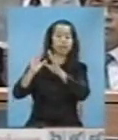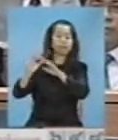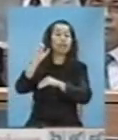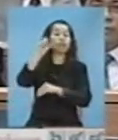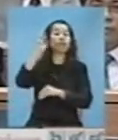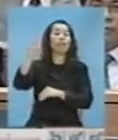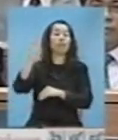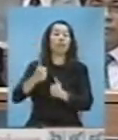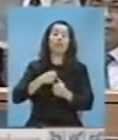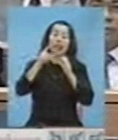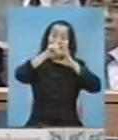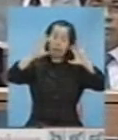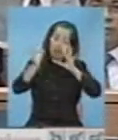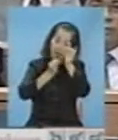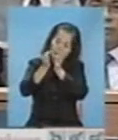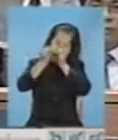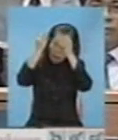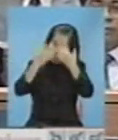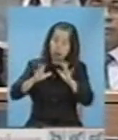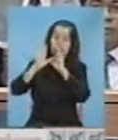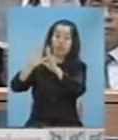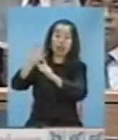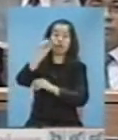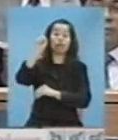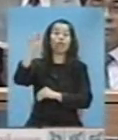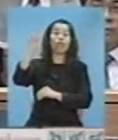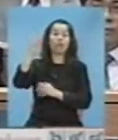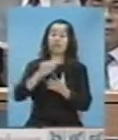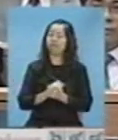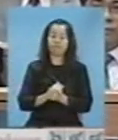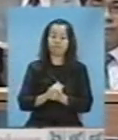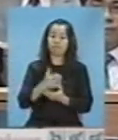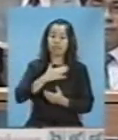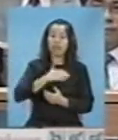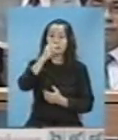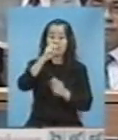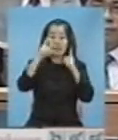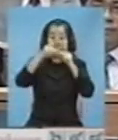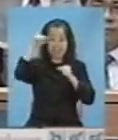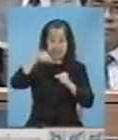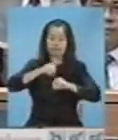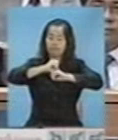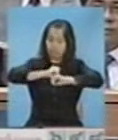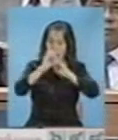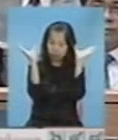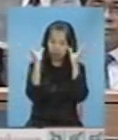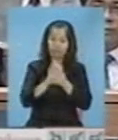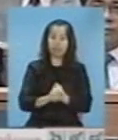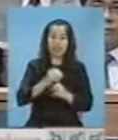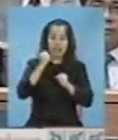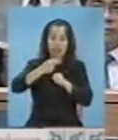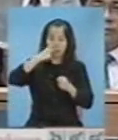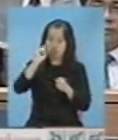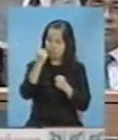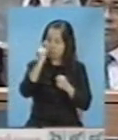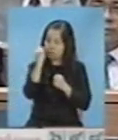บาลก็ชี้แจงไปหลายรอบว่าเป็นเรื่องสสร.แต่กระผมขอเน้นย้ำอีกครั้งหนึ่งว่าเรื่องนี้ต้องพูดเรื่องนี้ต้องย้ำ